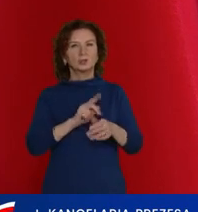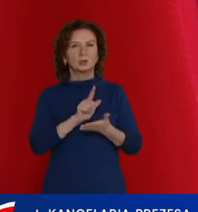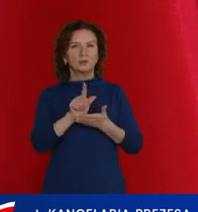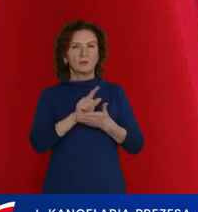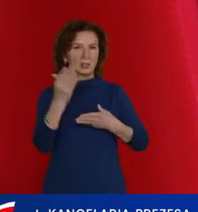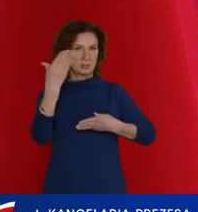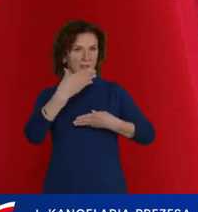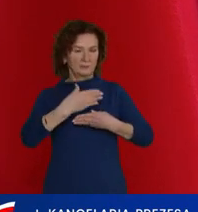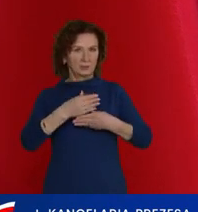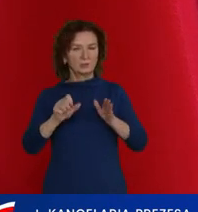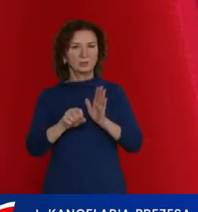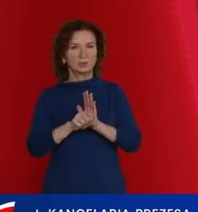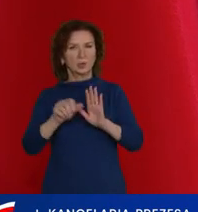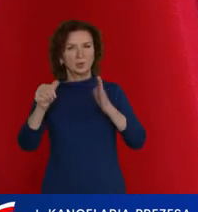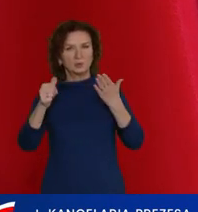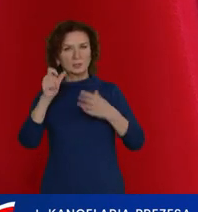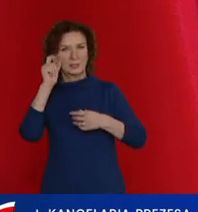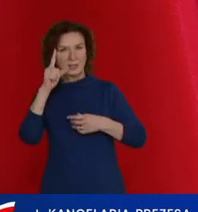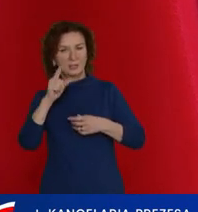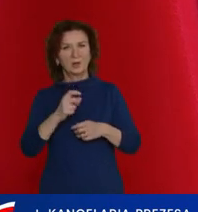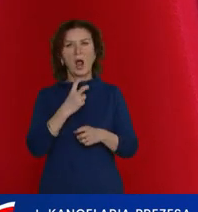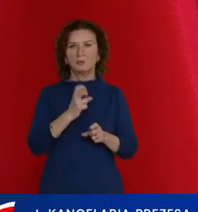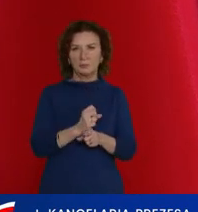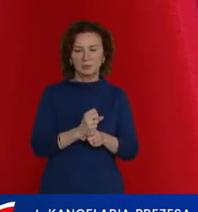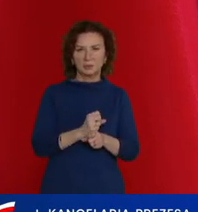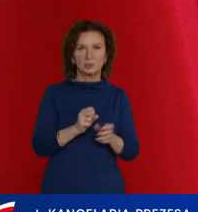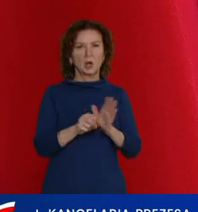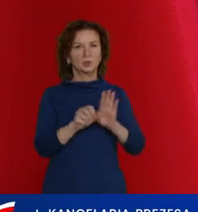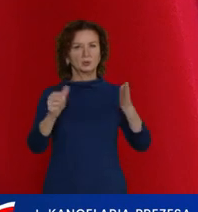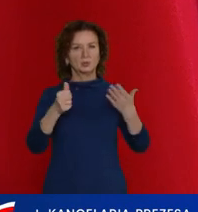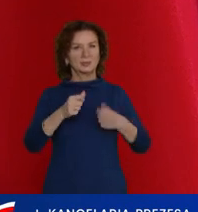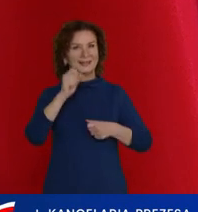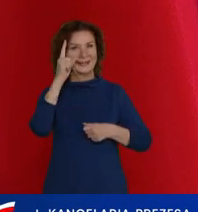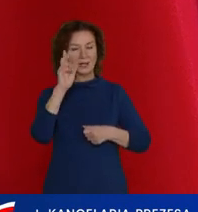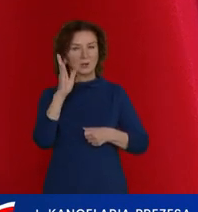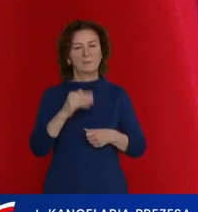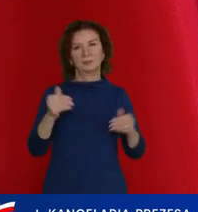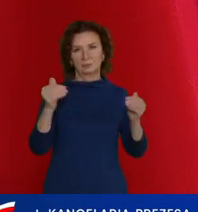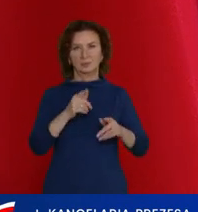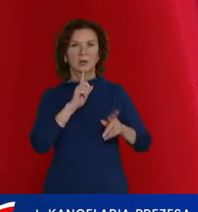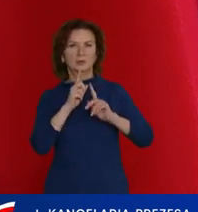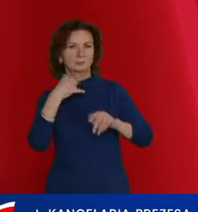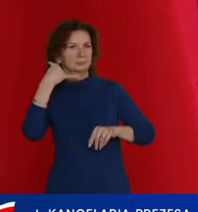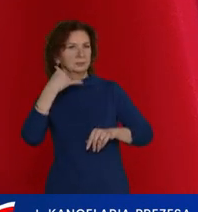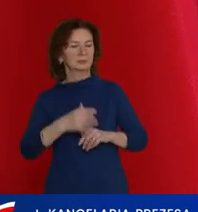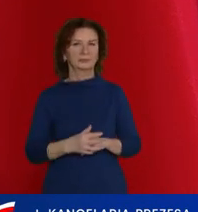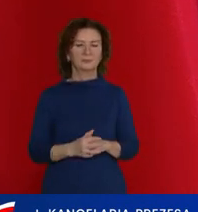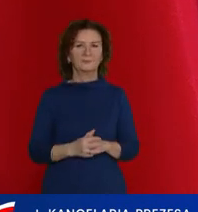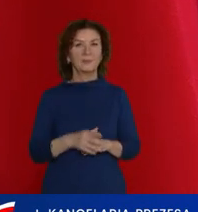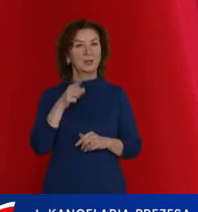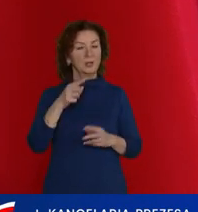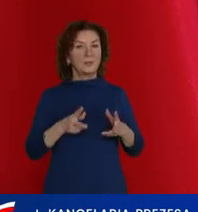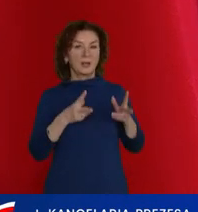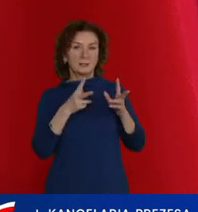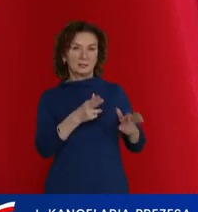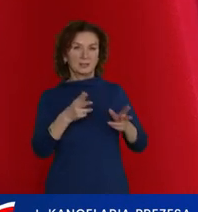będzie rejestrowała pacjentów w trybie automatycznym, natomiast od godziny 6 rano będą dostępni konsultanci. I ten cykl